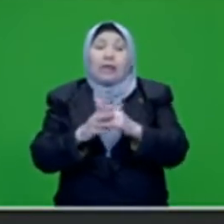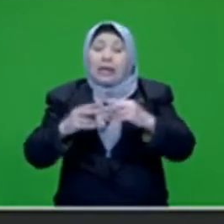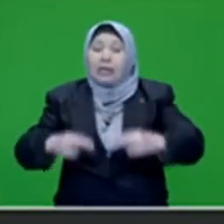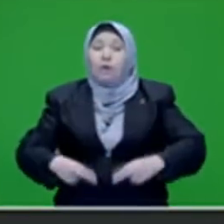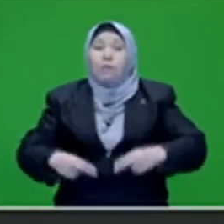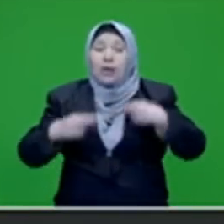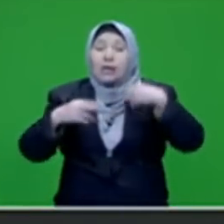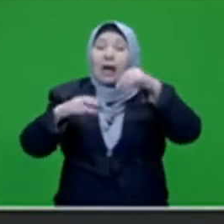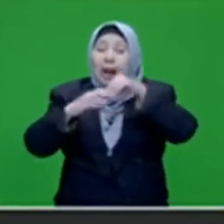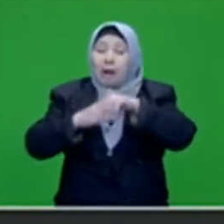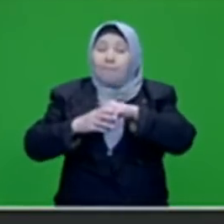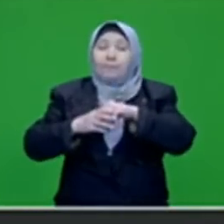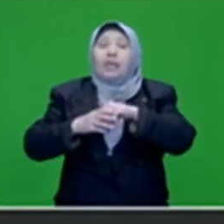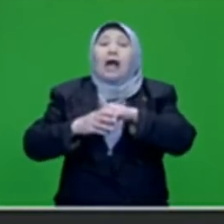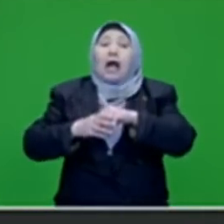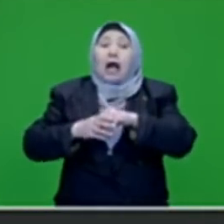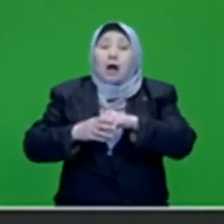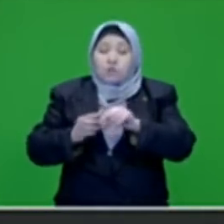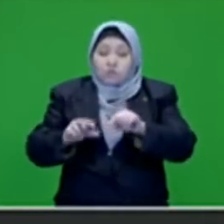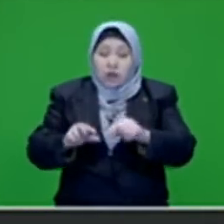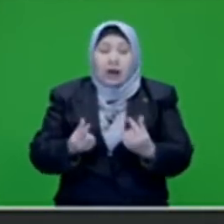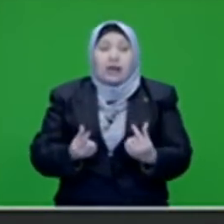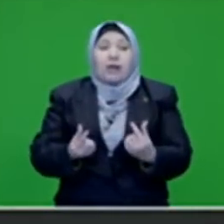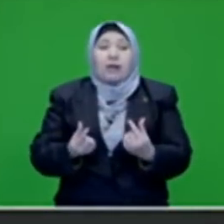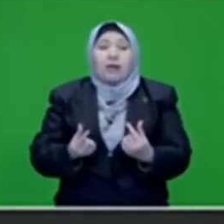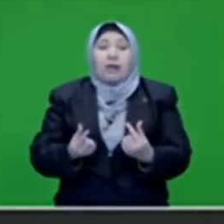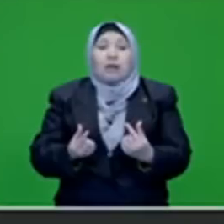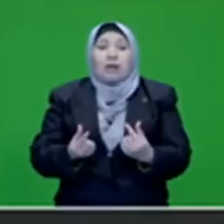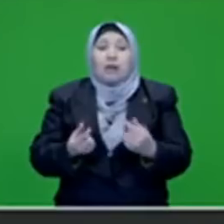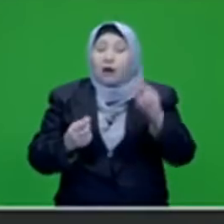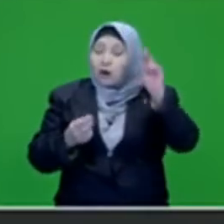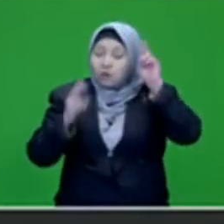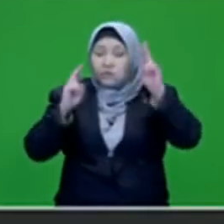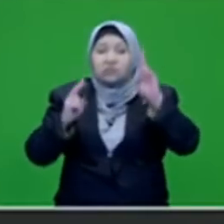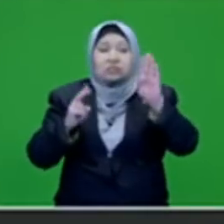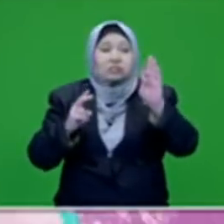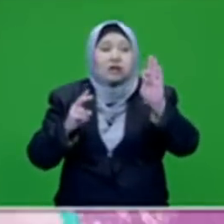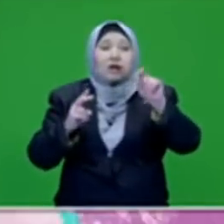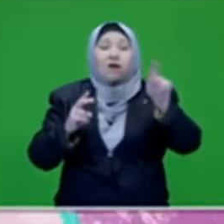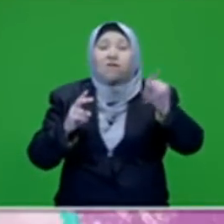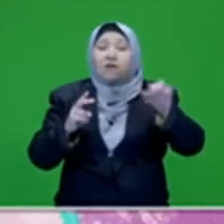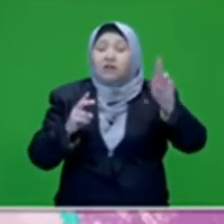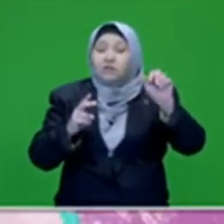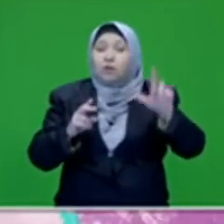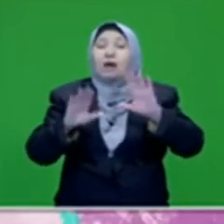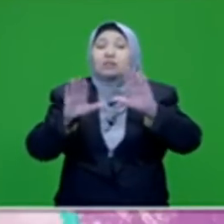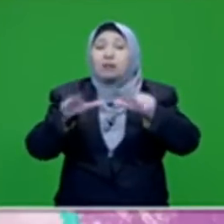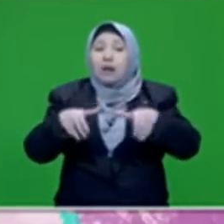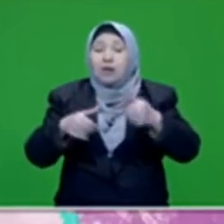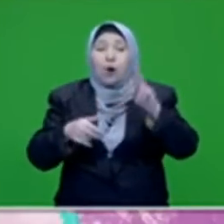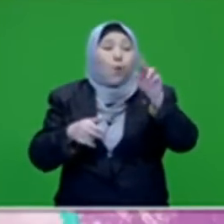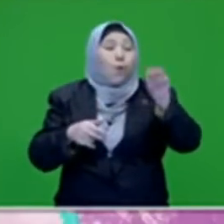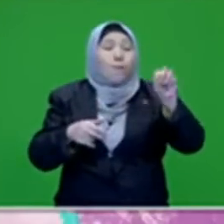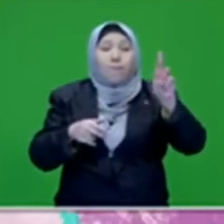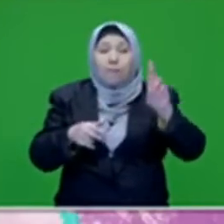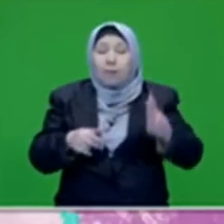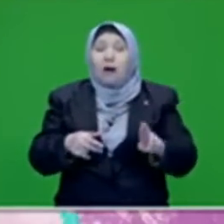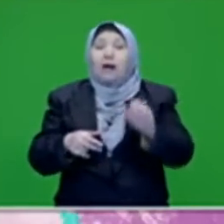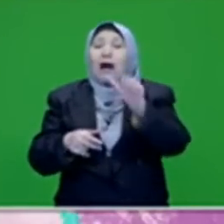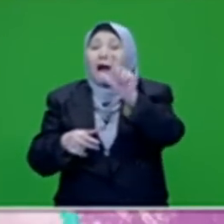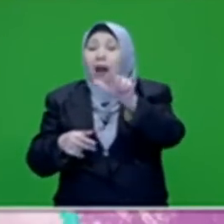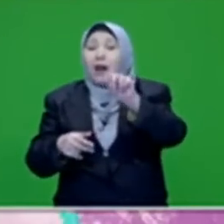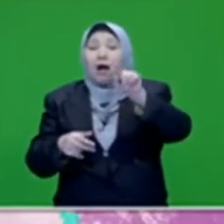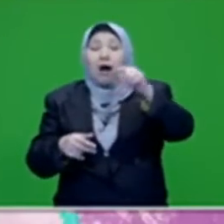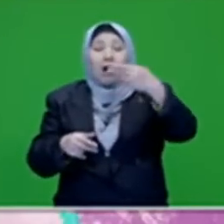daripada Al-Quran. InsyaAllah. Ustaz Fazrul, yeah, macam mana Umar bin Al-Khattab, Sayyidina Umar bin Al-Khattab boleh masuk Islam?